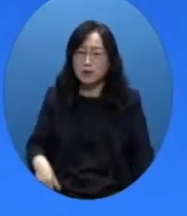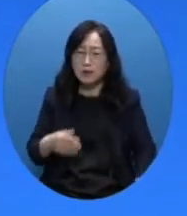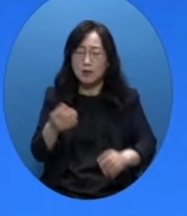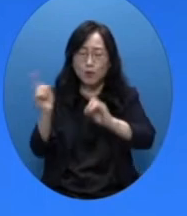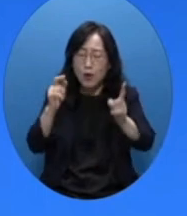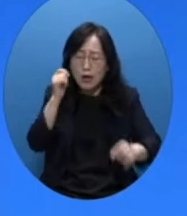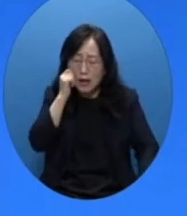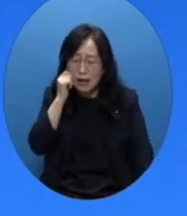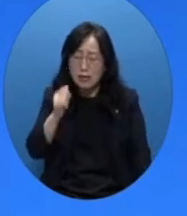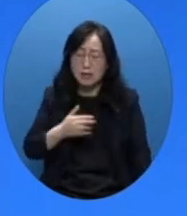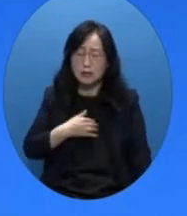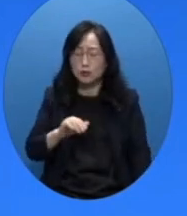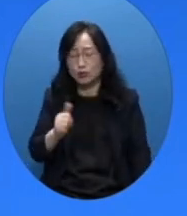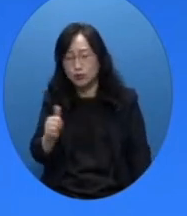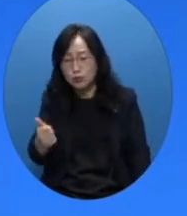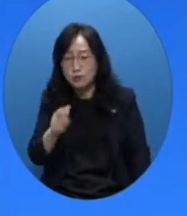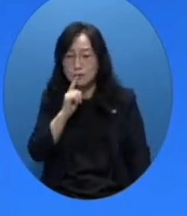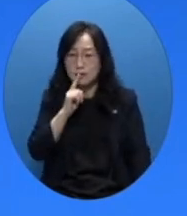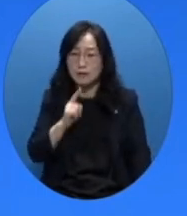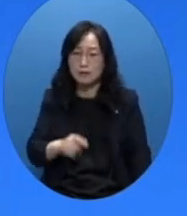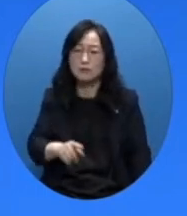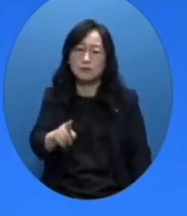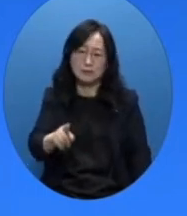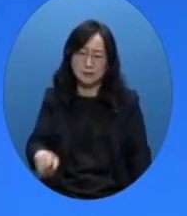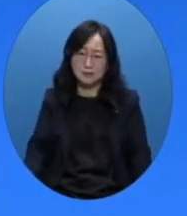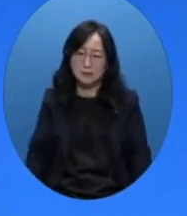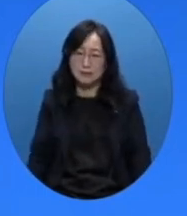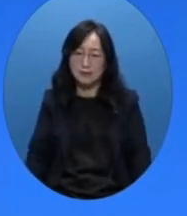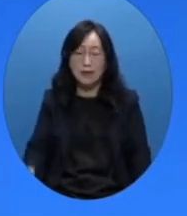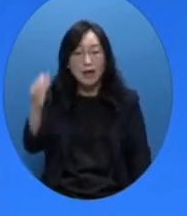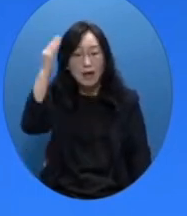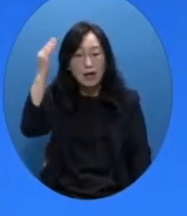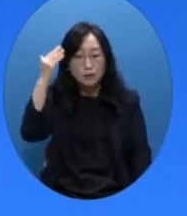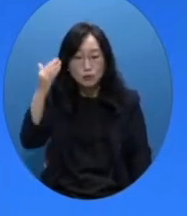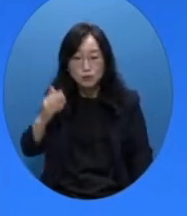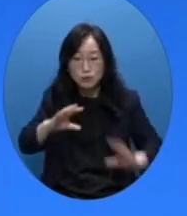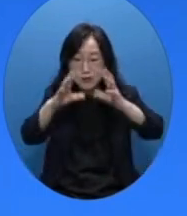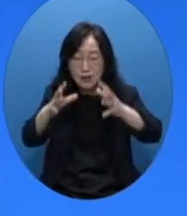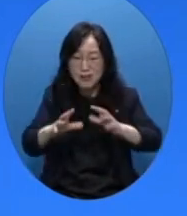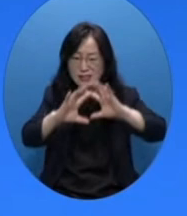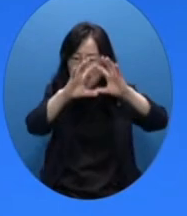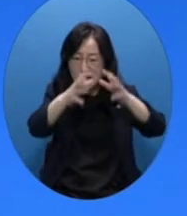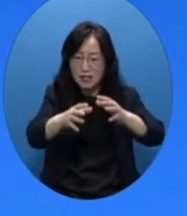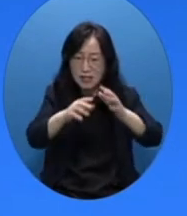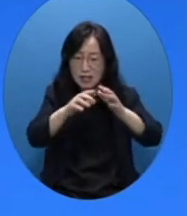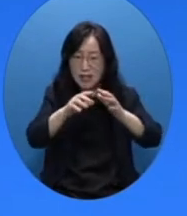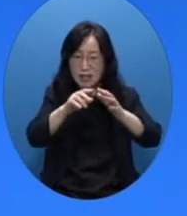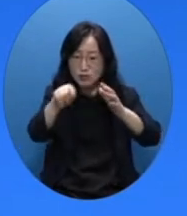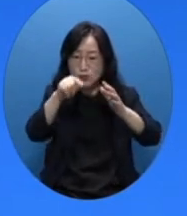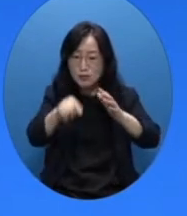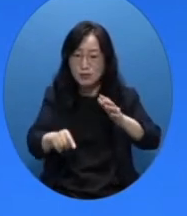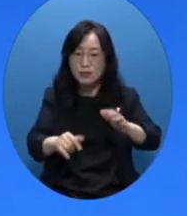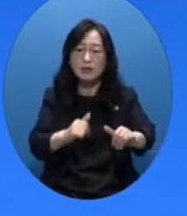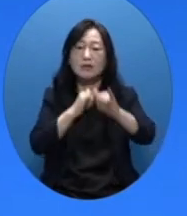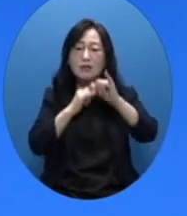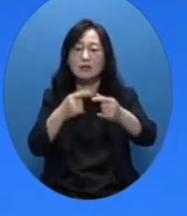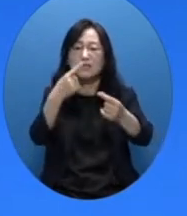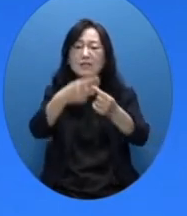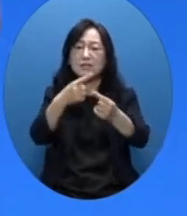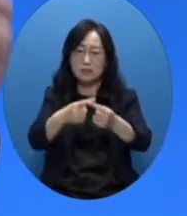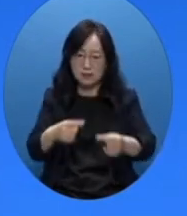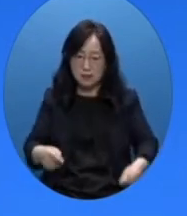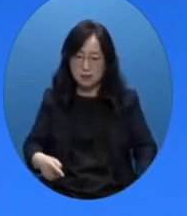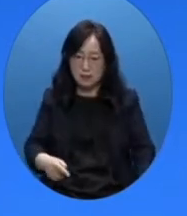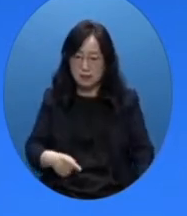죽겠다고 그러고, 어쨌든 한국이 세계에서 자살률 1위인 거 보면 우리가 반성해야 될 점이 많습니다.